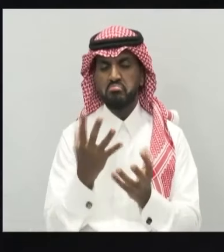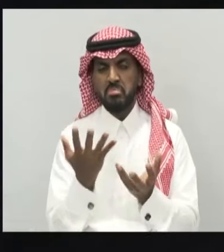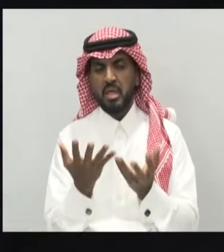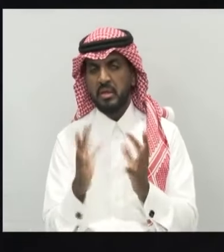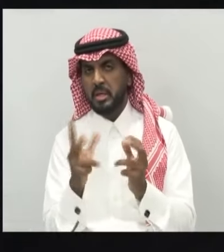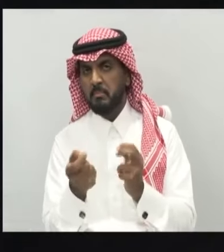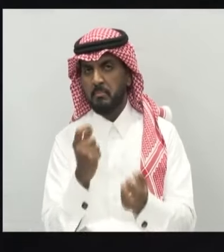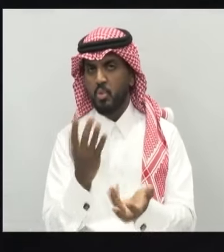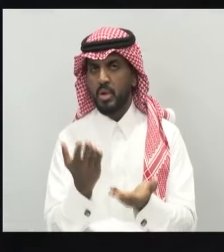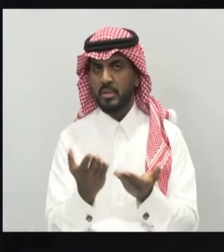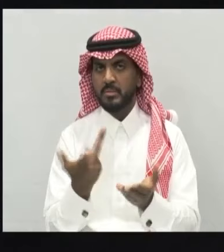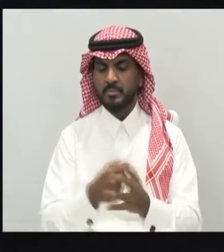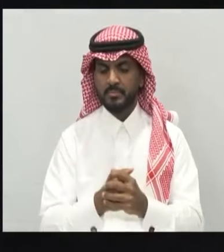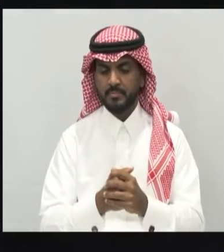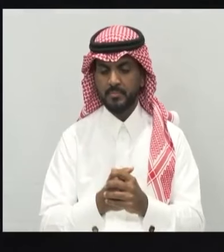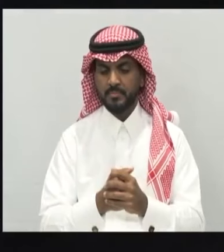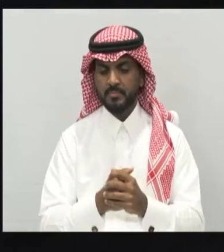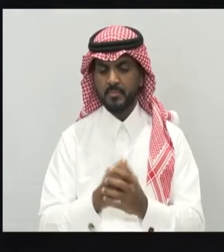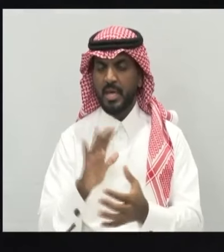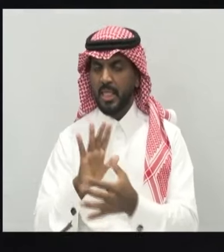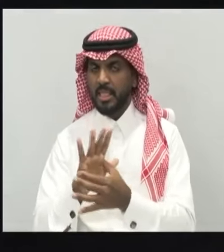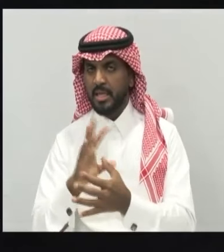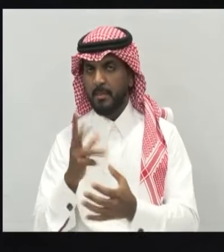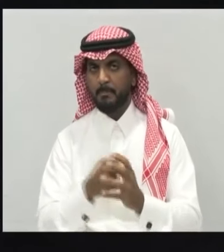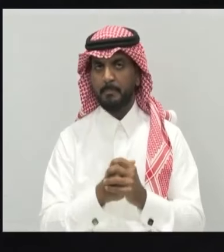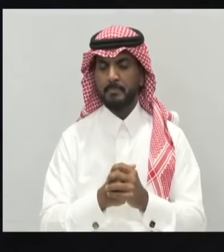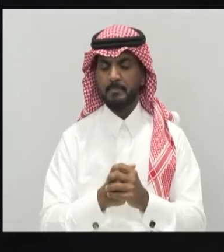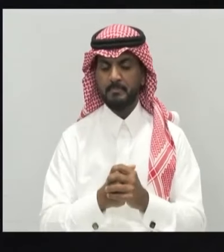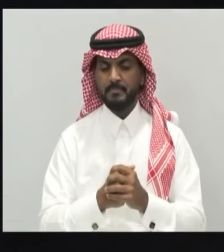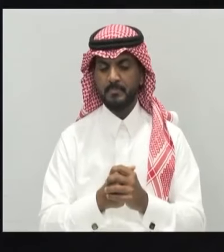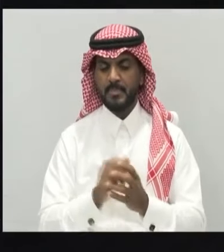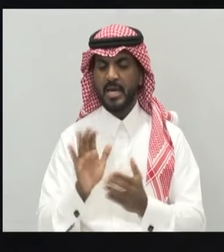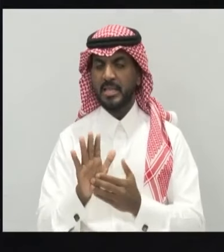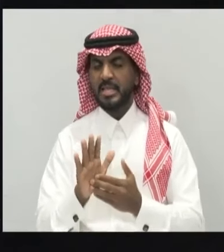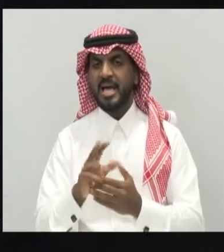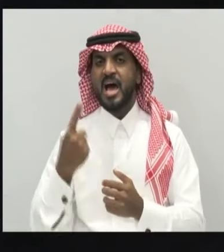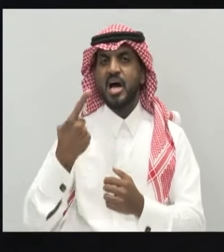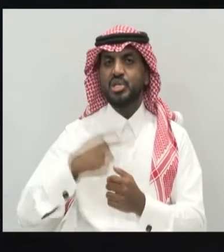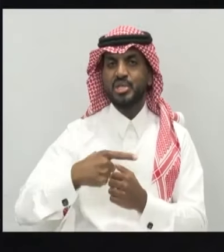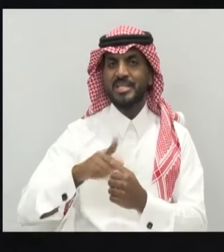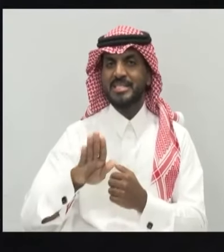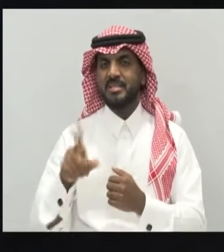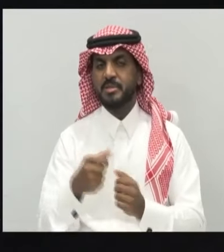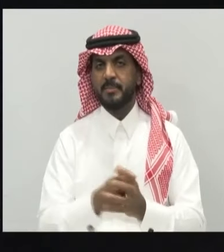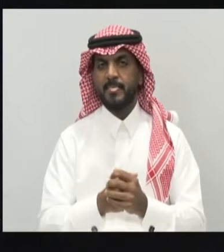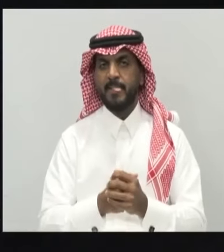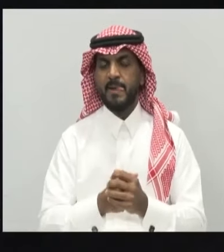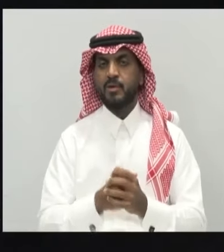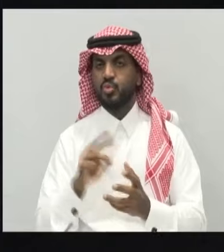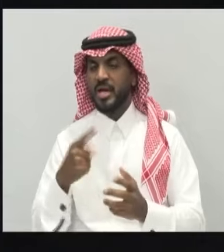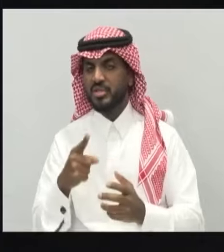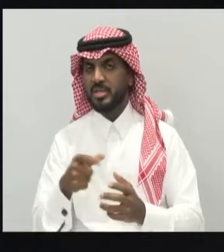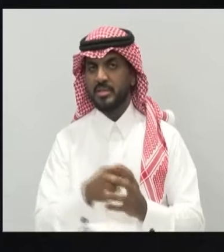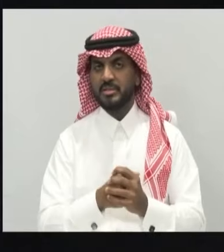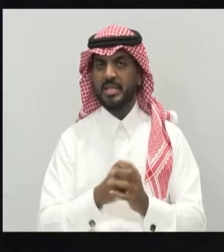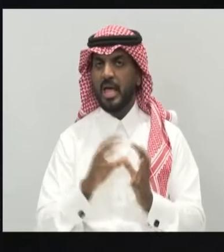بالنسبه لي انا ليدي هذه ما رايكم عرضها 10 سنيم قد تكون 10 سمتر